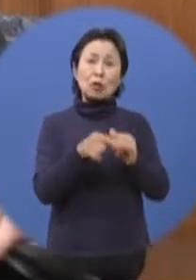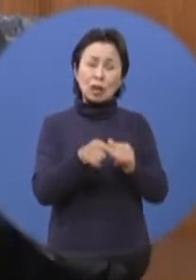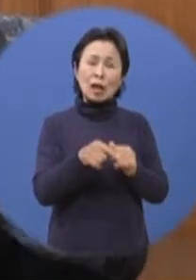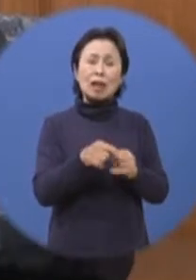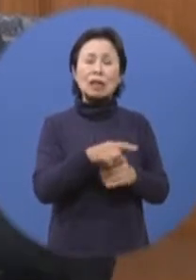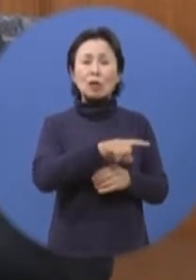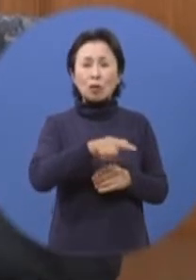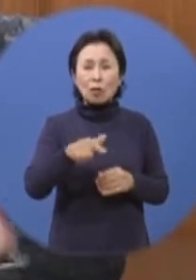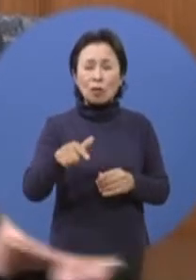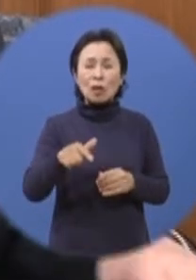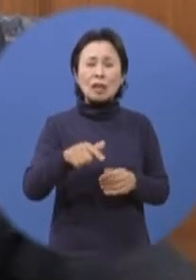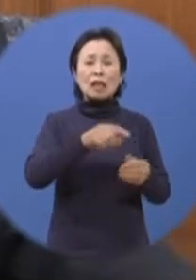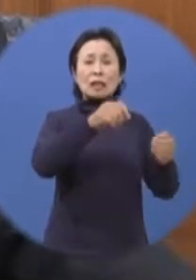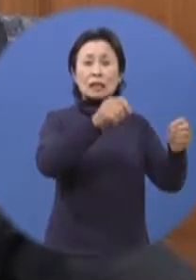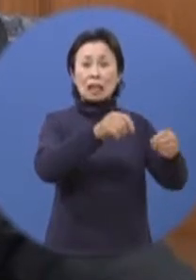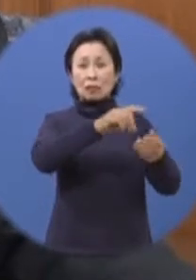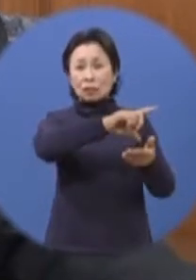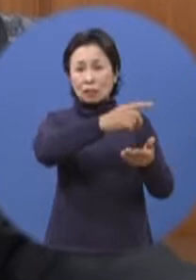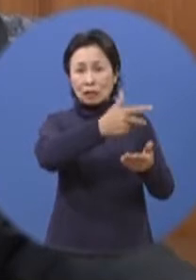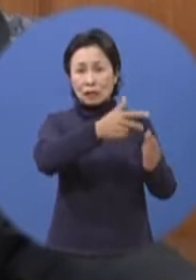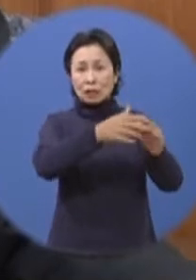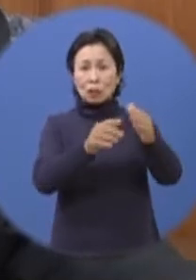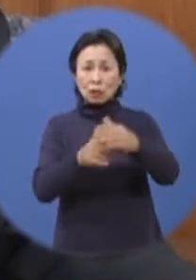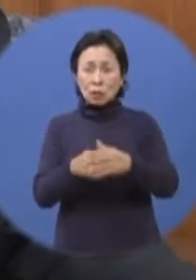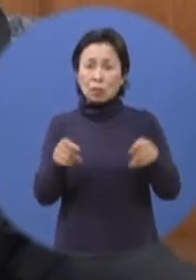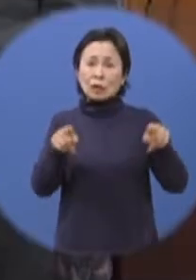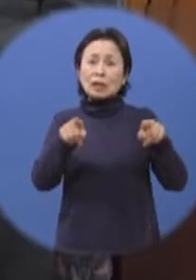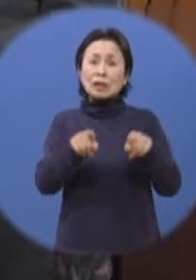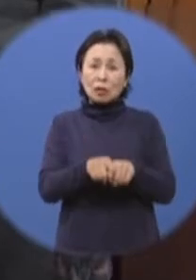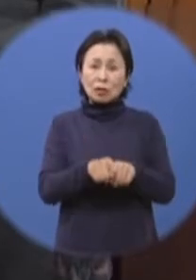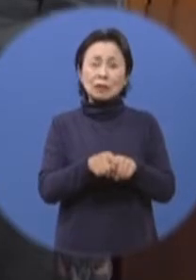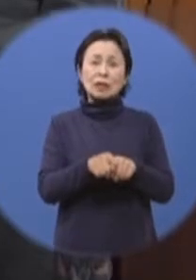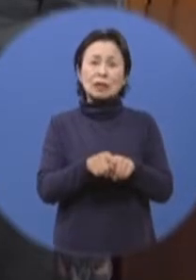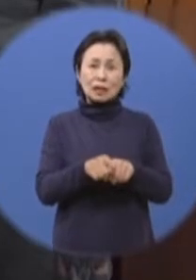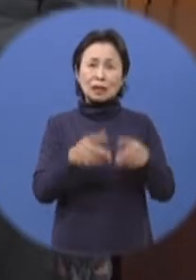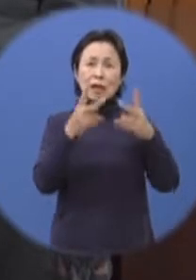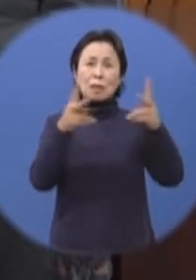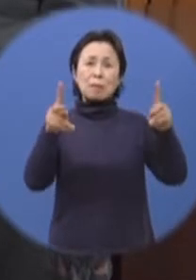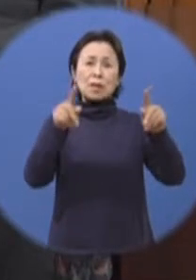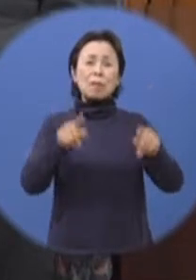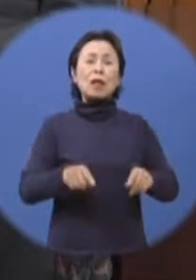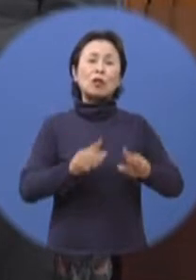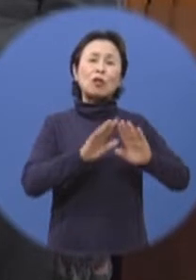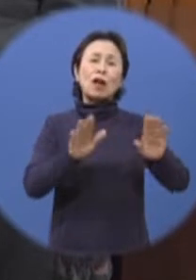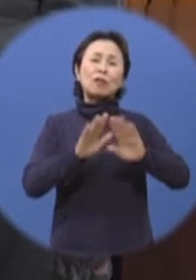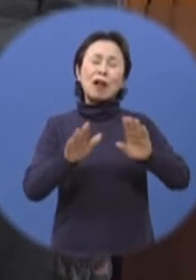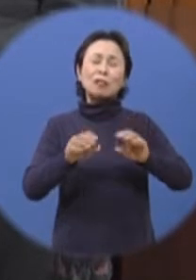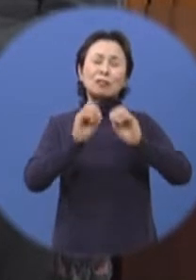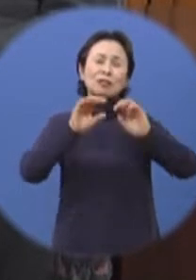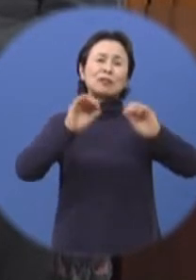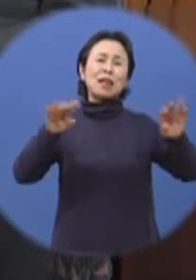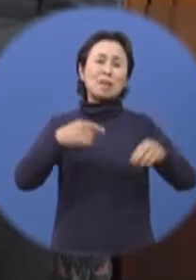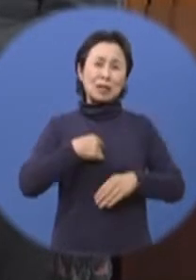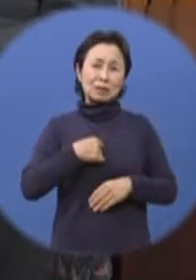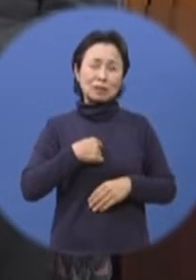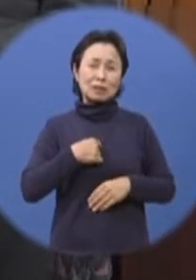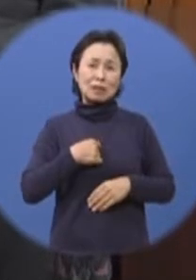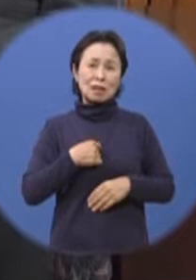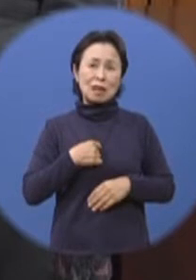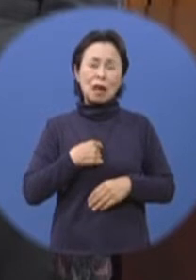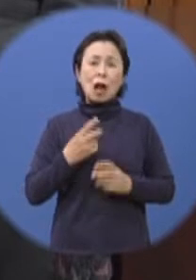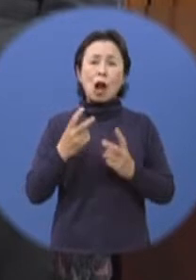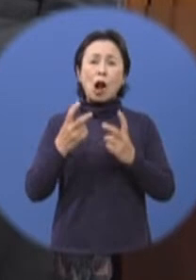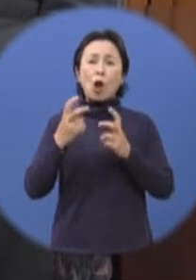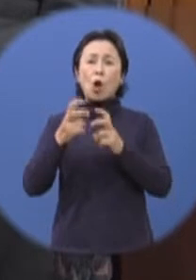ぬーんだイベントできるよいいやろうということで約も試運転ですよこれぞあのだろ2人をライディングだもう